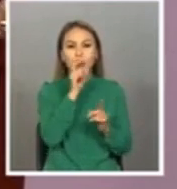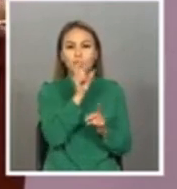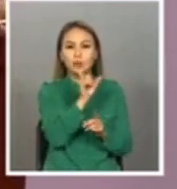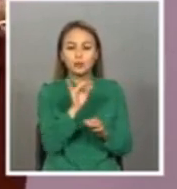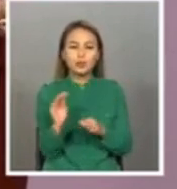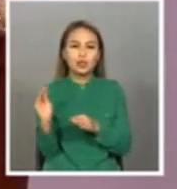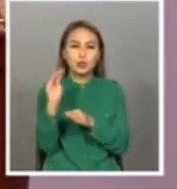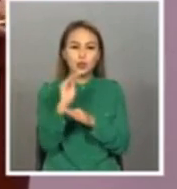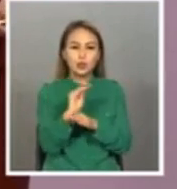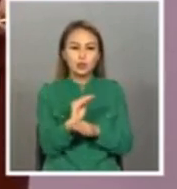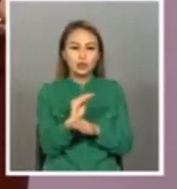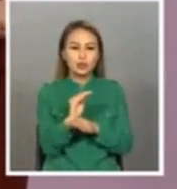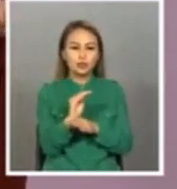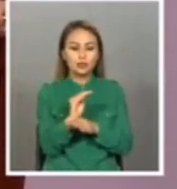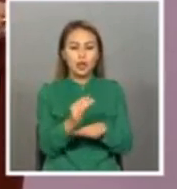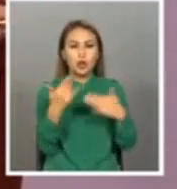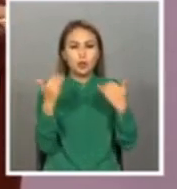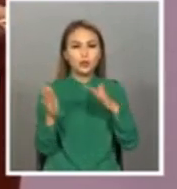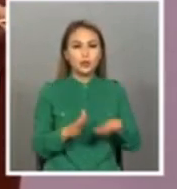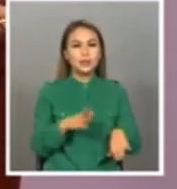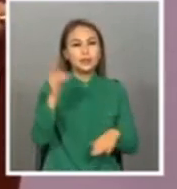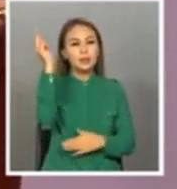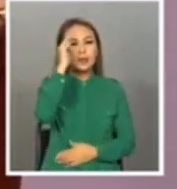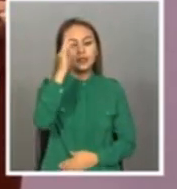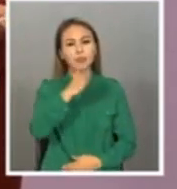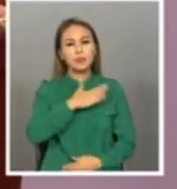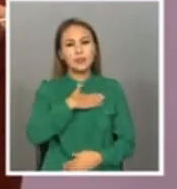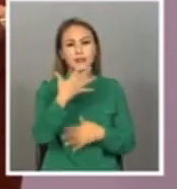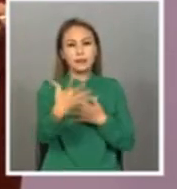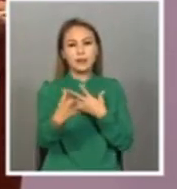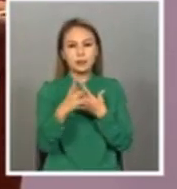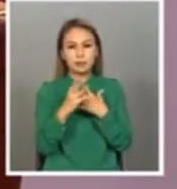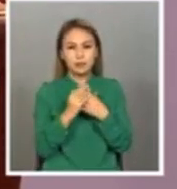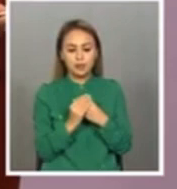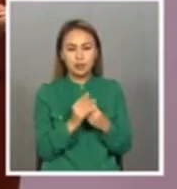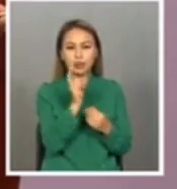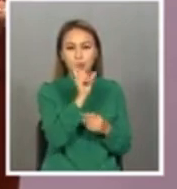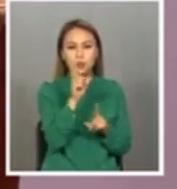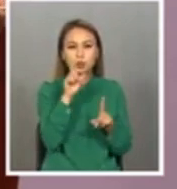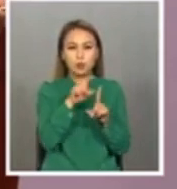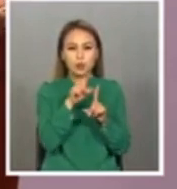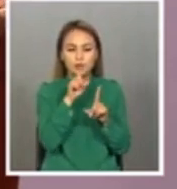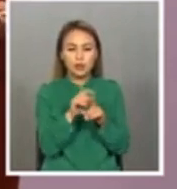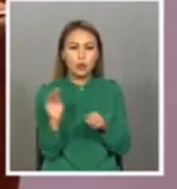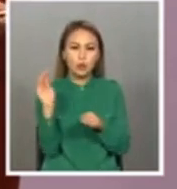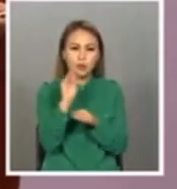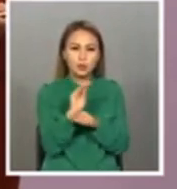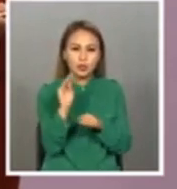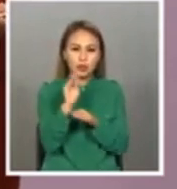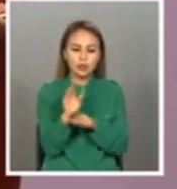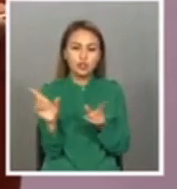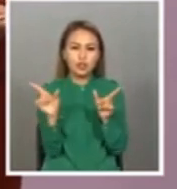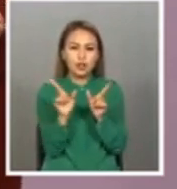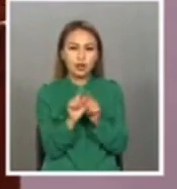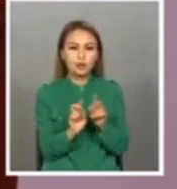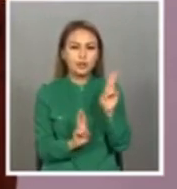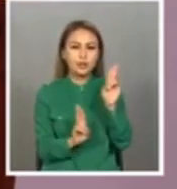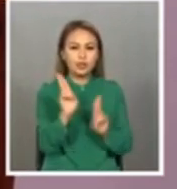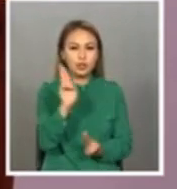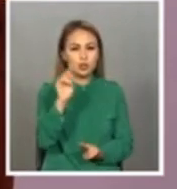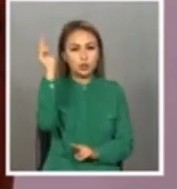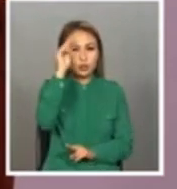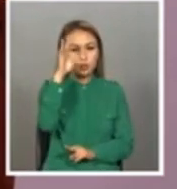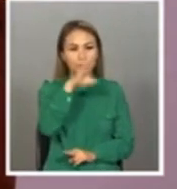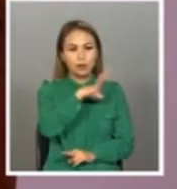қосымша. Өткен сабақта біз сендермен түбір сөзге қосымшалардың жалғану ережесін өттік.